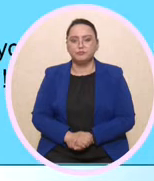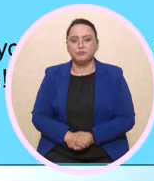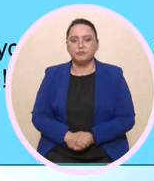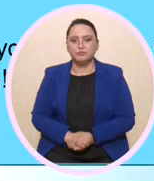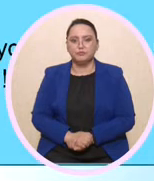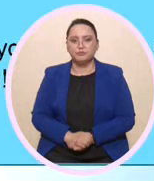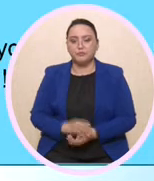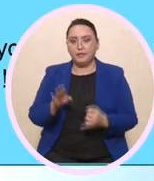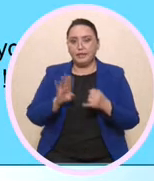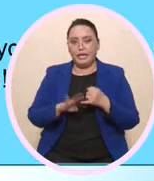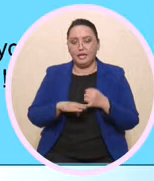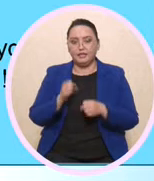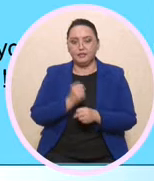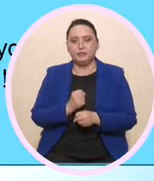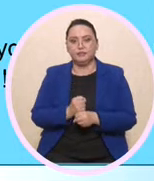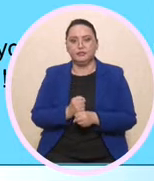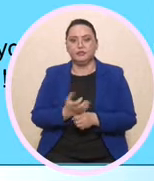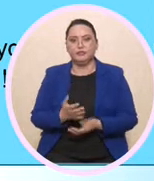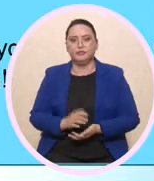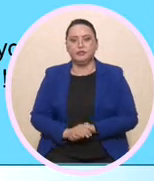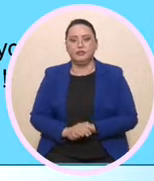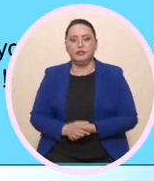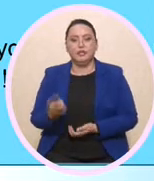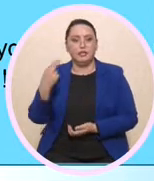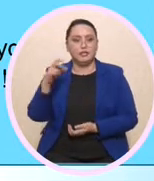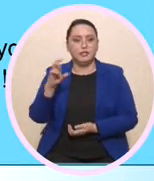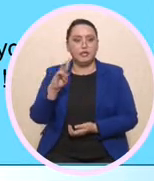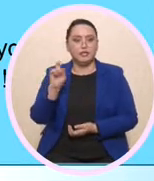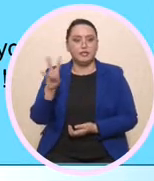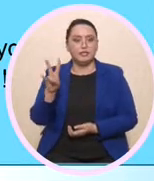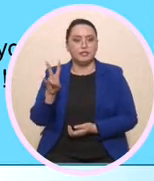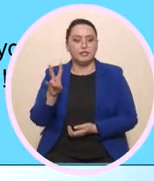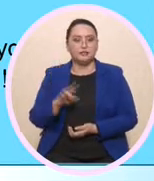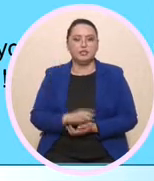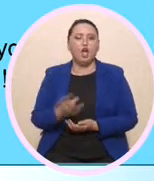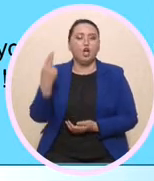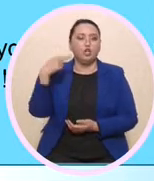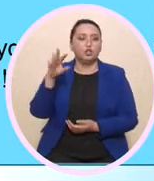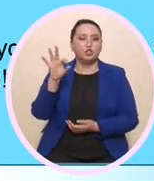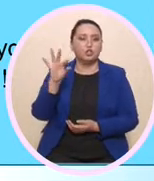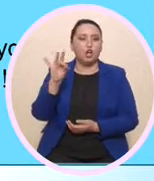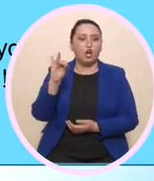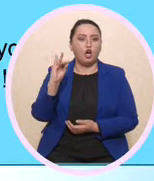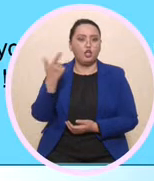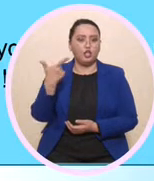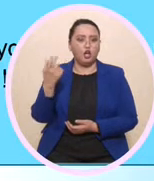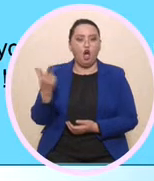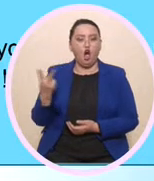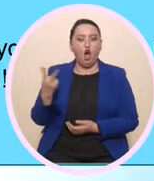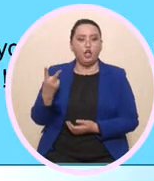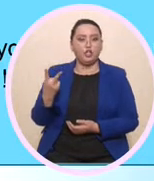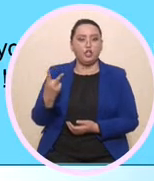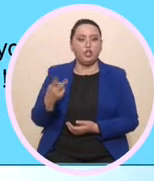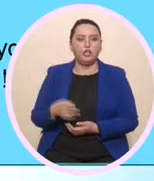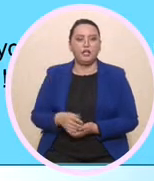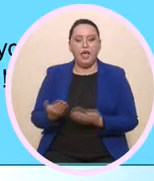За дараагийн даалгавар. Дэнзэн өвгөн дөрөг 2-4-ийг дүрийн тодорхойлтыг хэрхэн